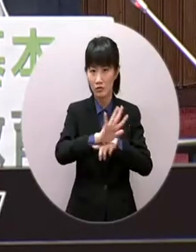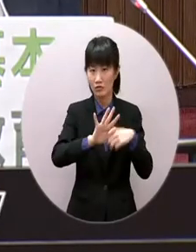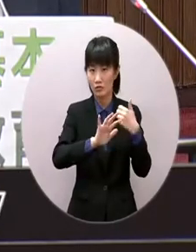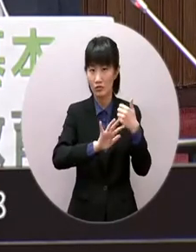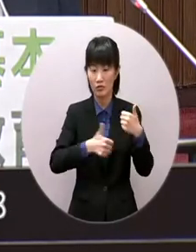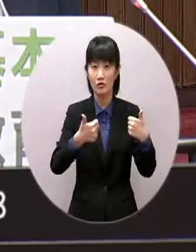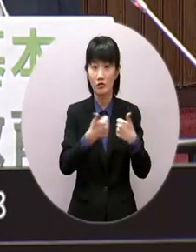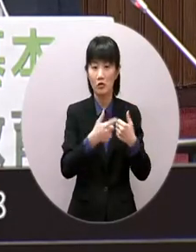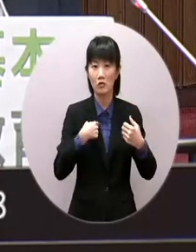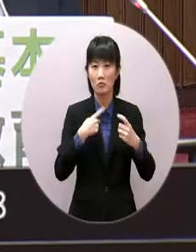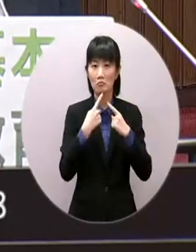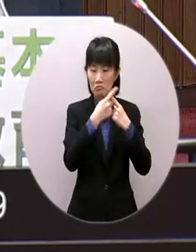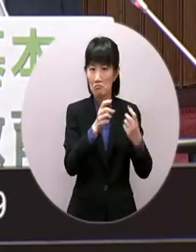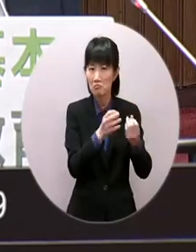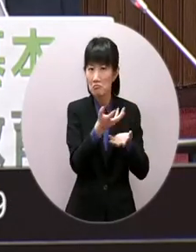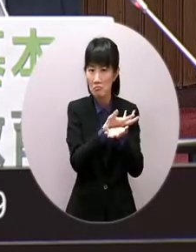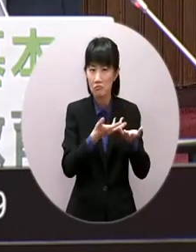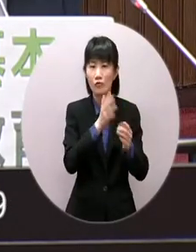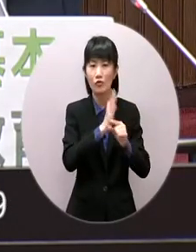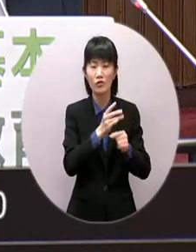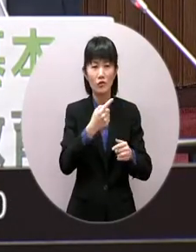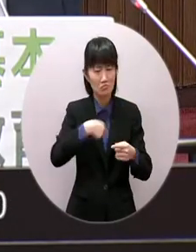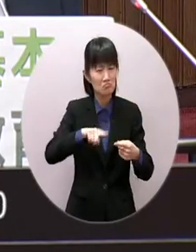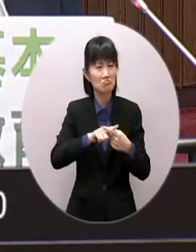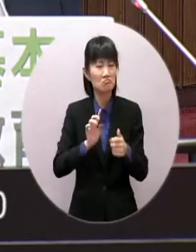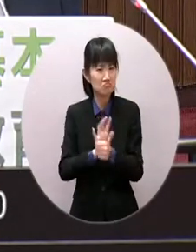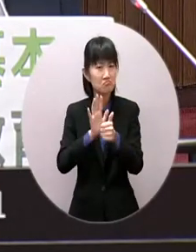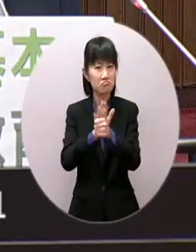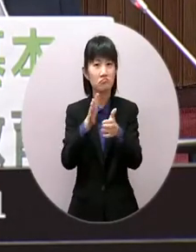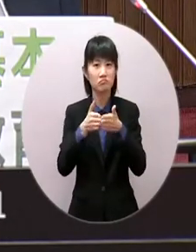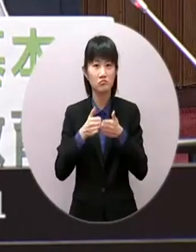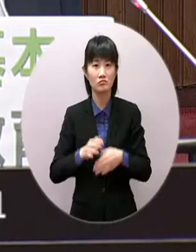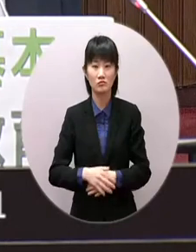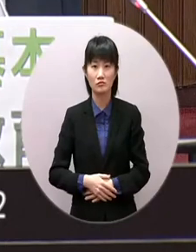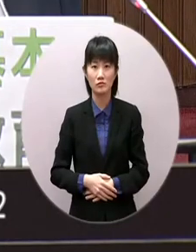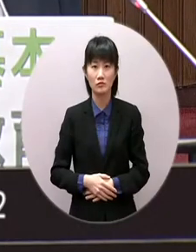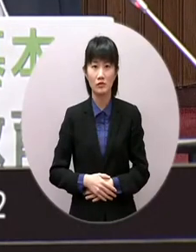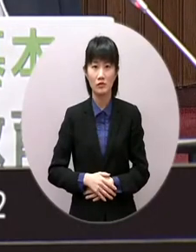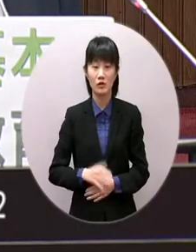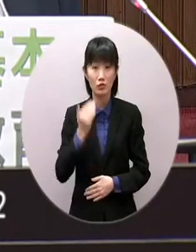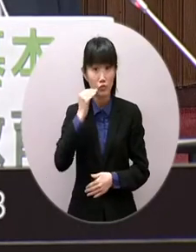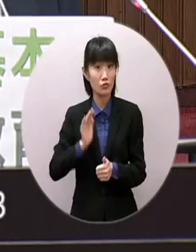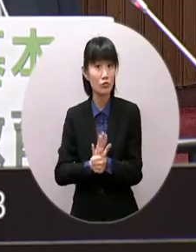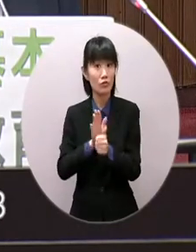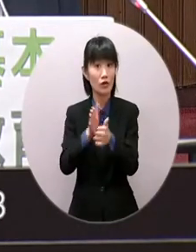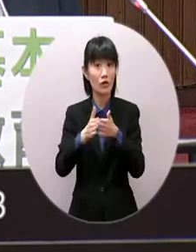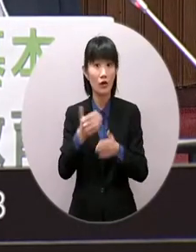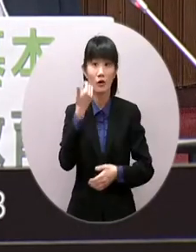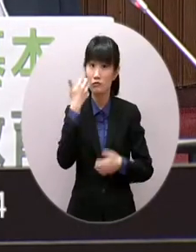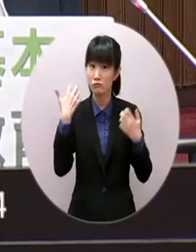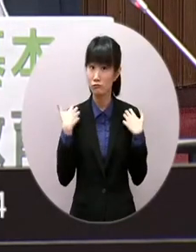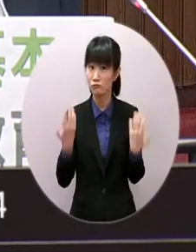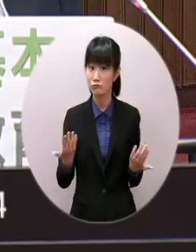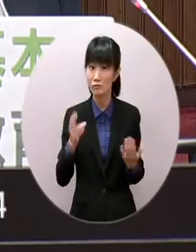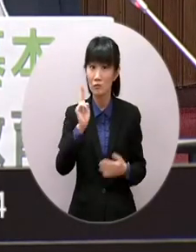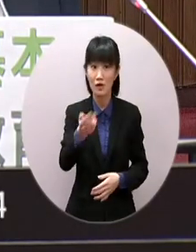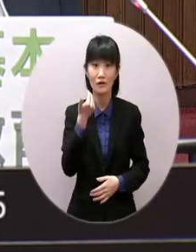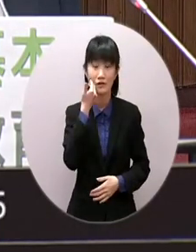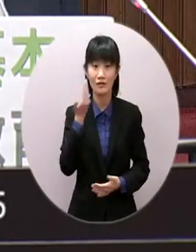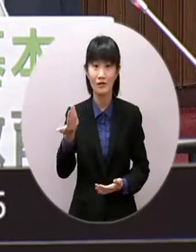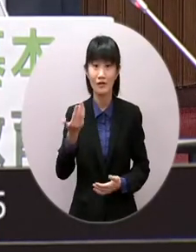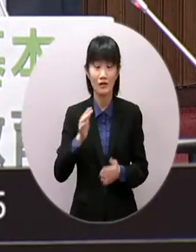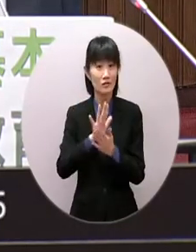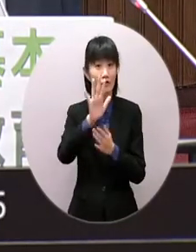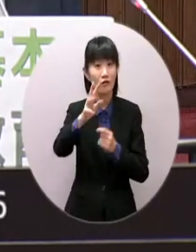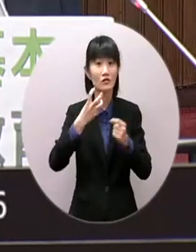长持续的在讨论，我觉得这个是真的要做了。那这件事情要做的时候就意识到谁来执行未来三